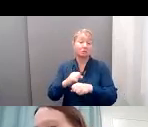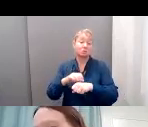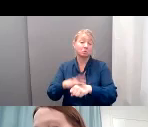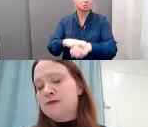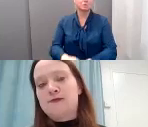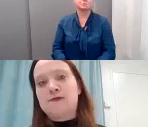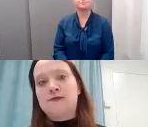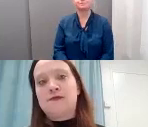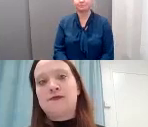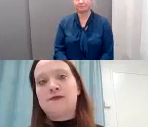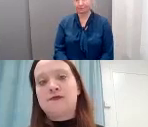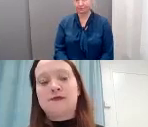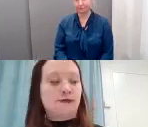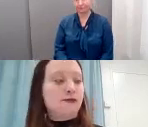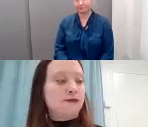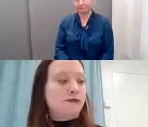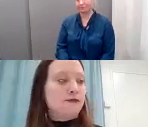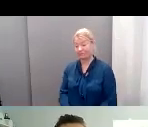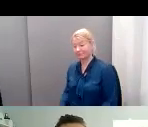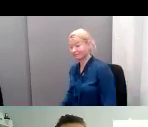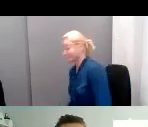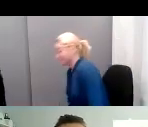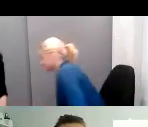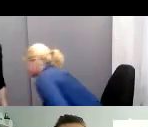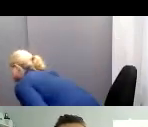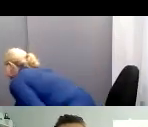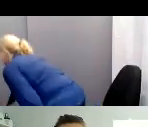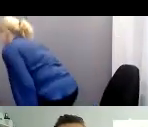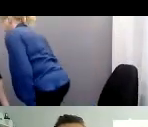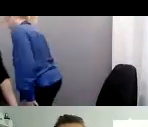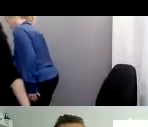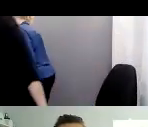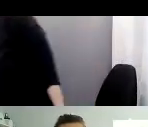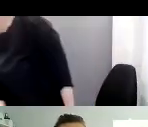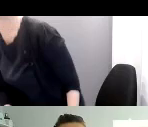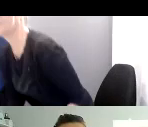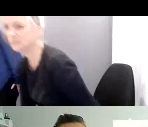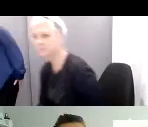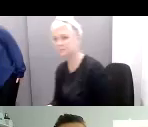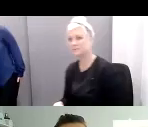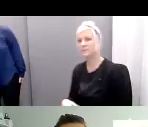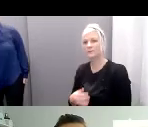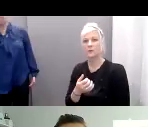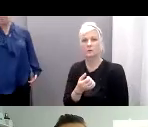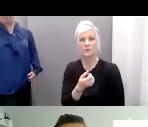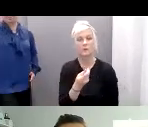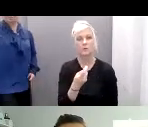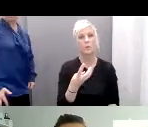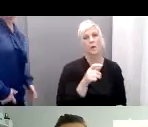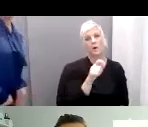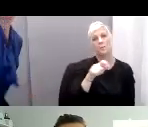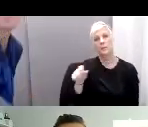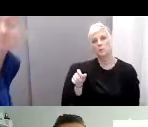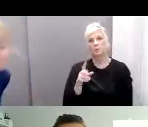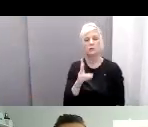Och det var även några av mina intervjupersoner som pratade om sina tankar kring föräldraskap. I det första